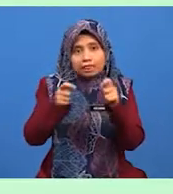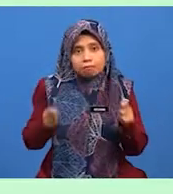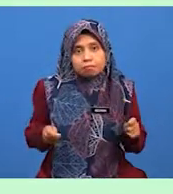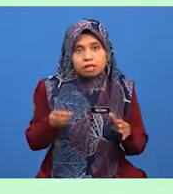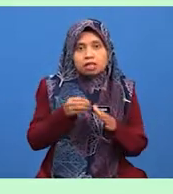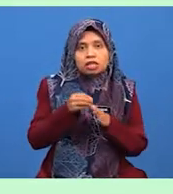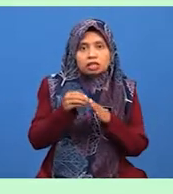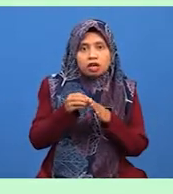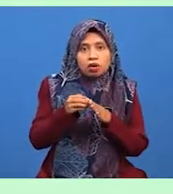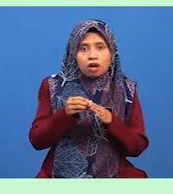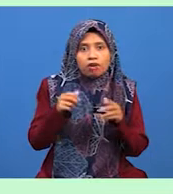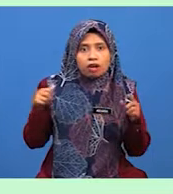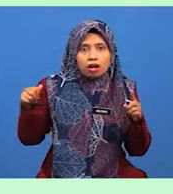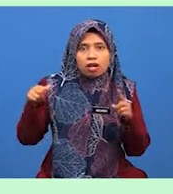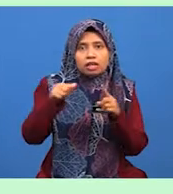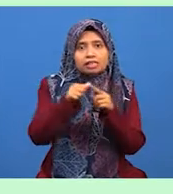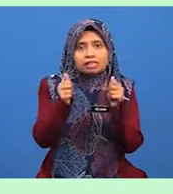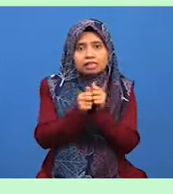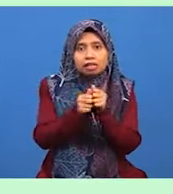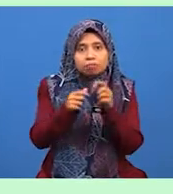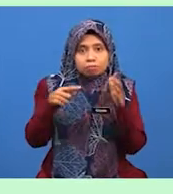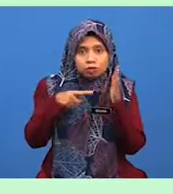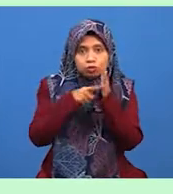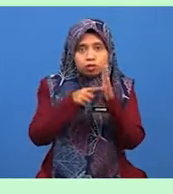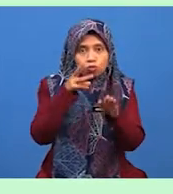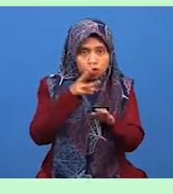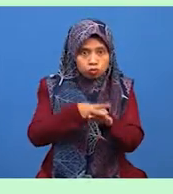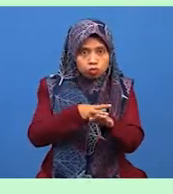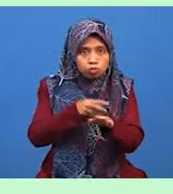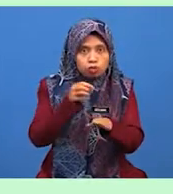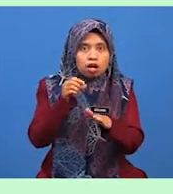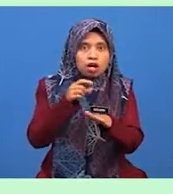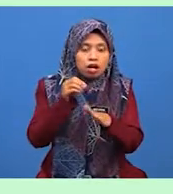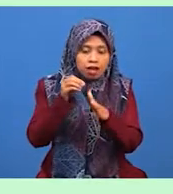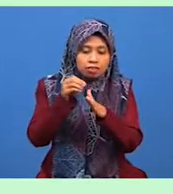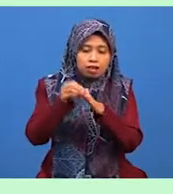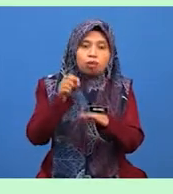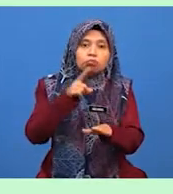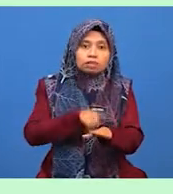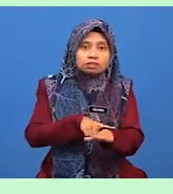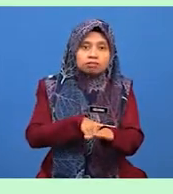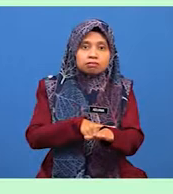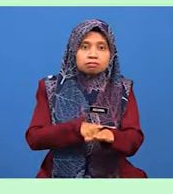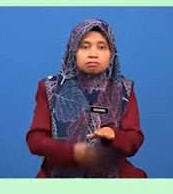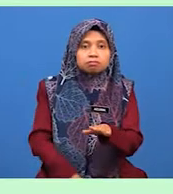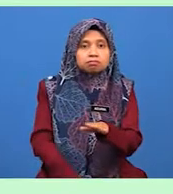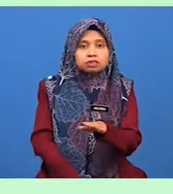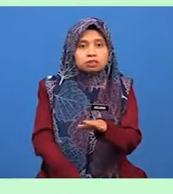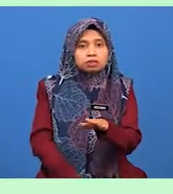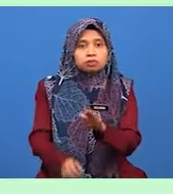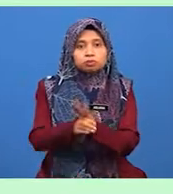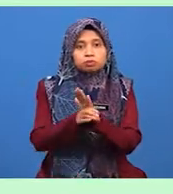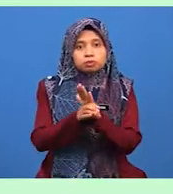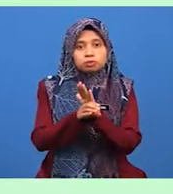tempat atau arah dengan menunjukkan waktu, atau masa.